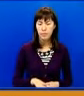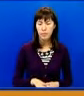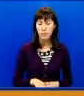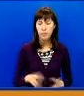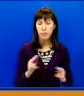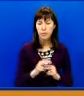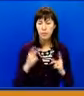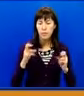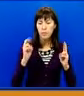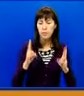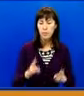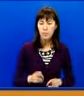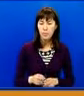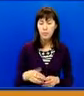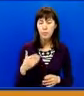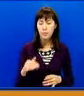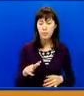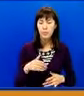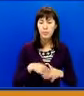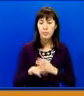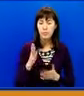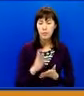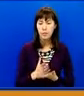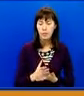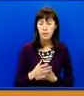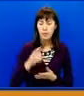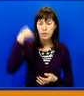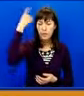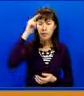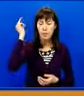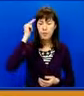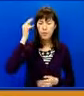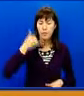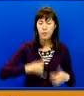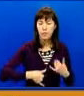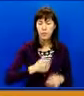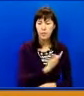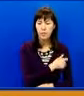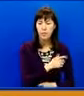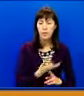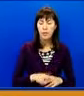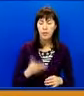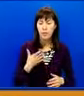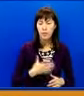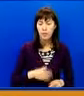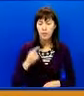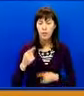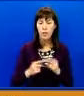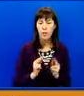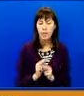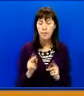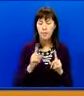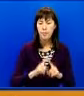Учитель – великая профессия, ведь из-под его крыла выходят выдающиеся личности, ученые, педагоги, врачи. Поэтому испокон веков к учителю